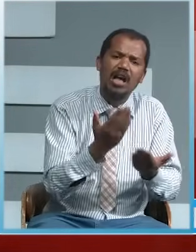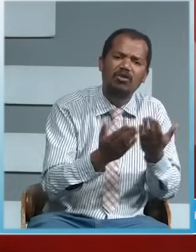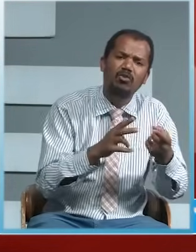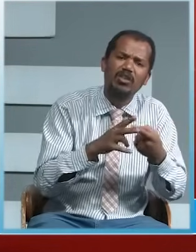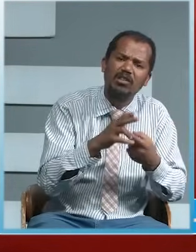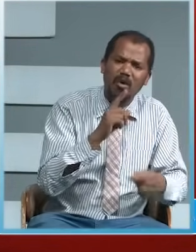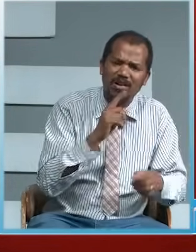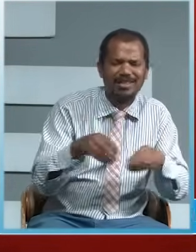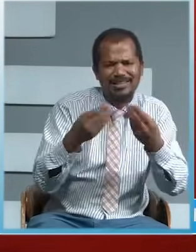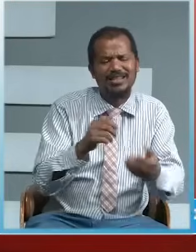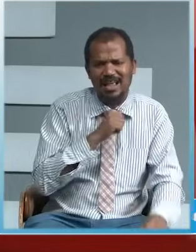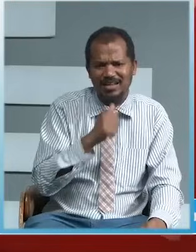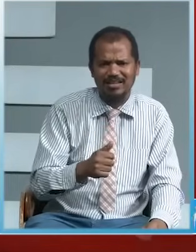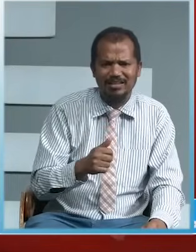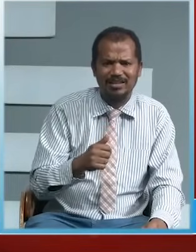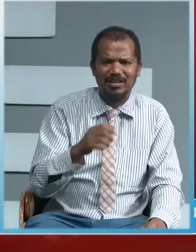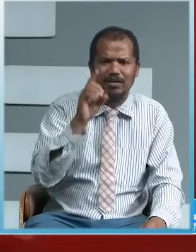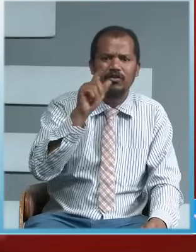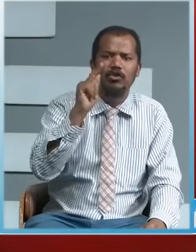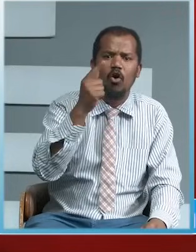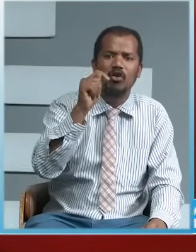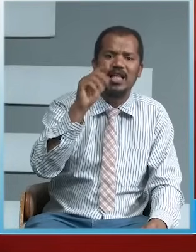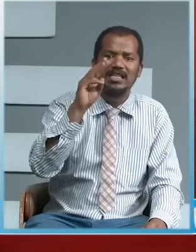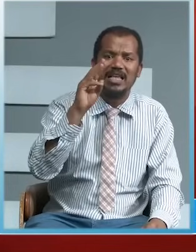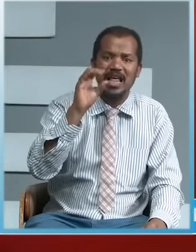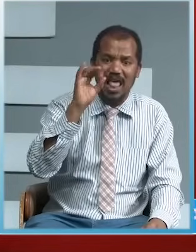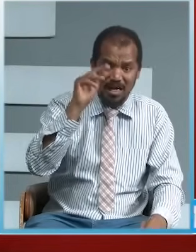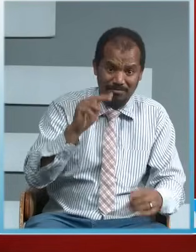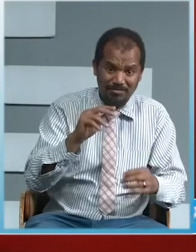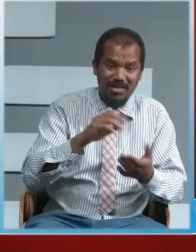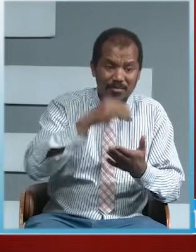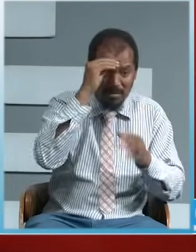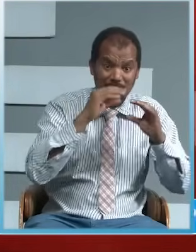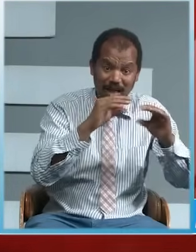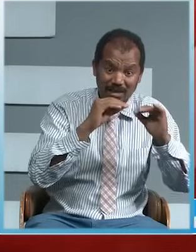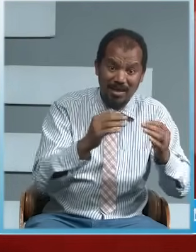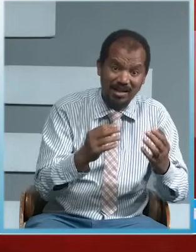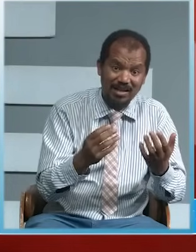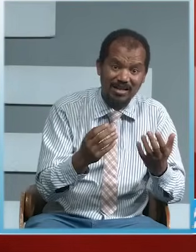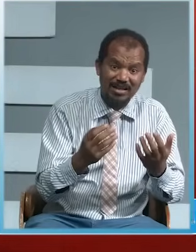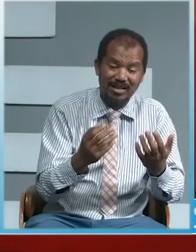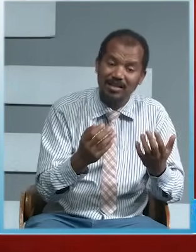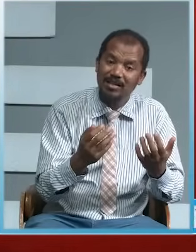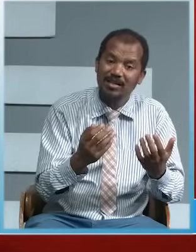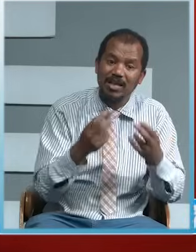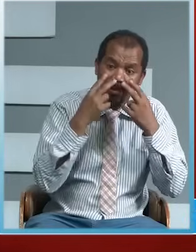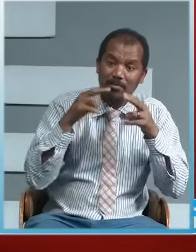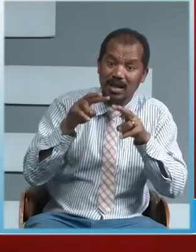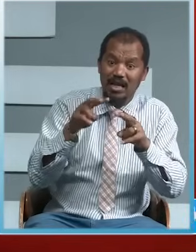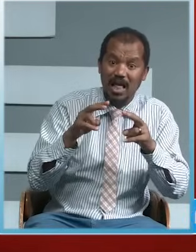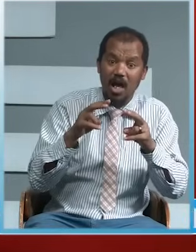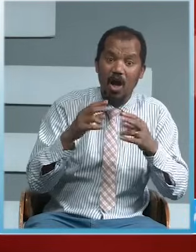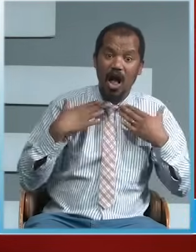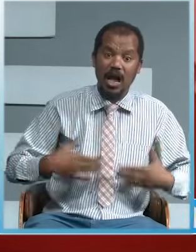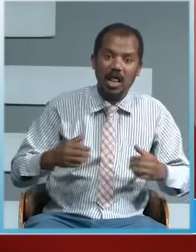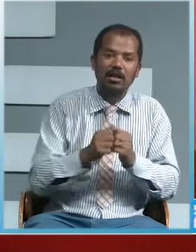አገልግሎቱ እየተቋረጠ ነው፣ እየተሰጠ አይደለም። ያው ፍኖተ ሰላም ከተማ በተለይ የመማር ማስተማር ሁኔታው እንግዲህ መምህራን ከሚመለከታቸው